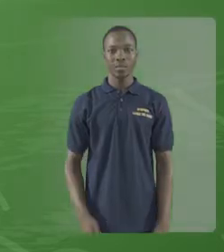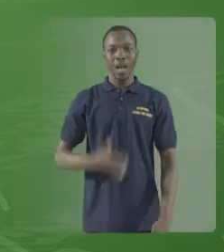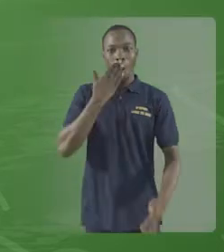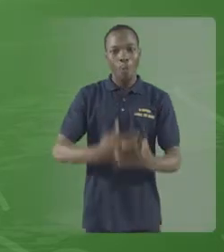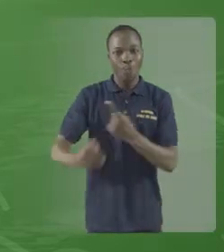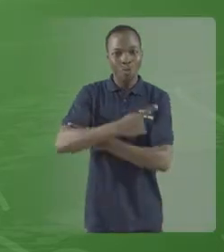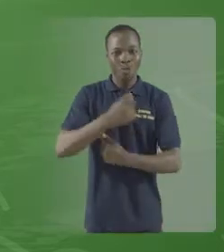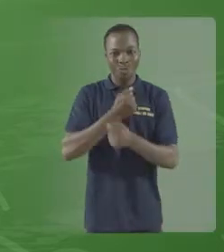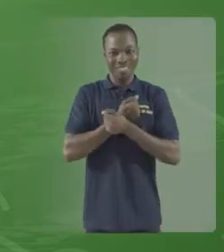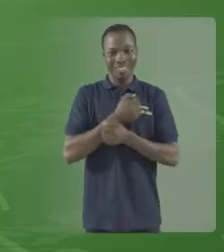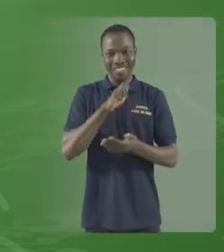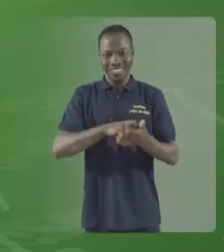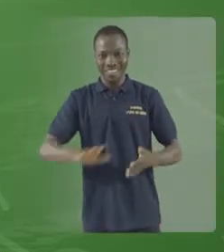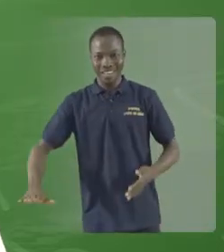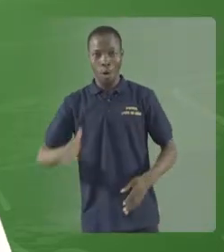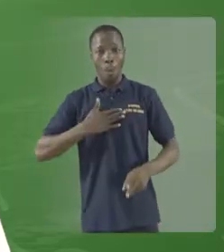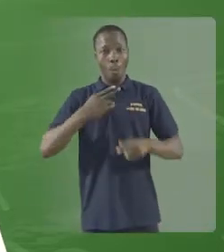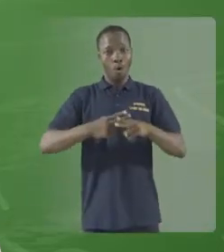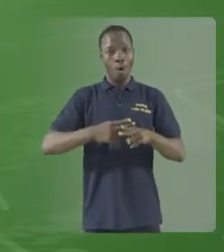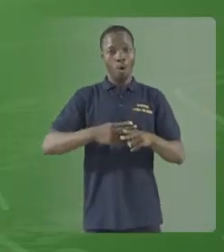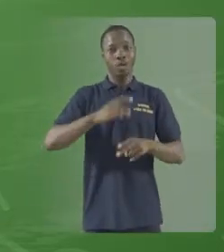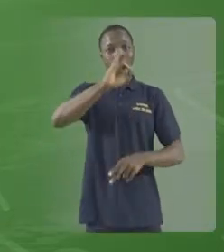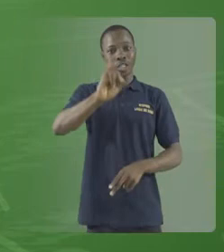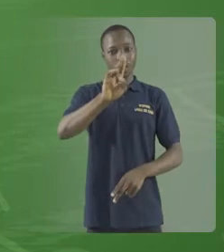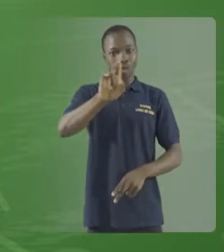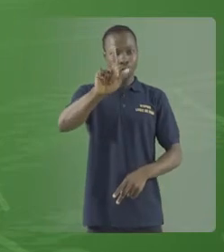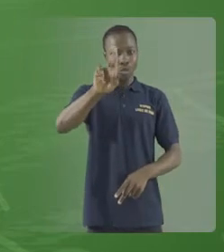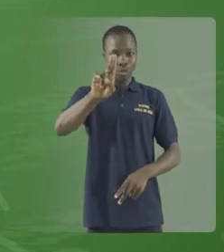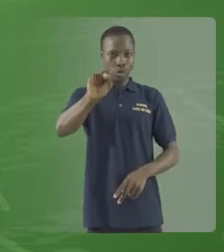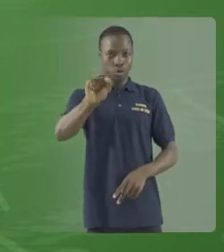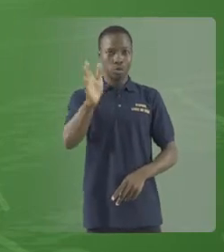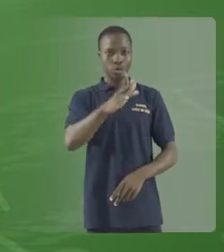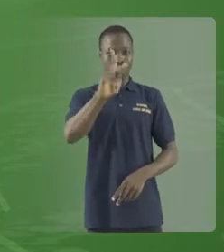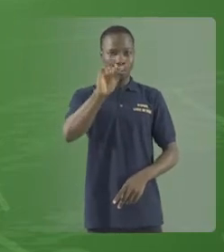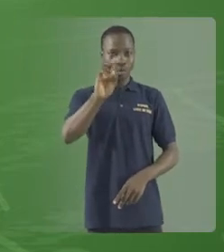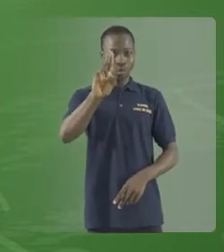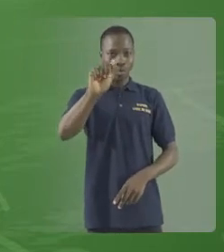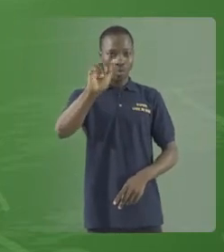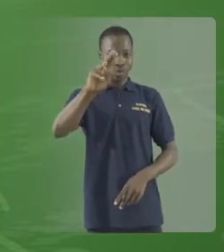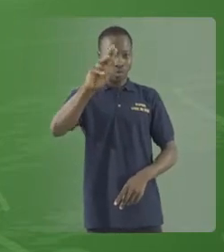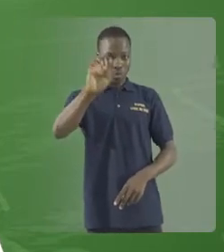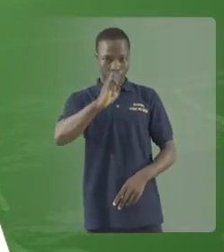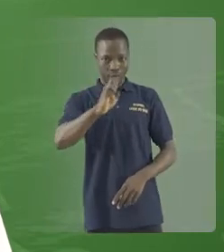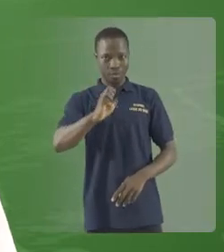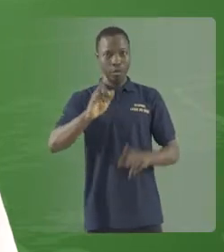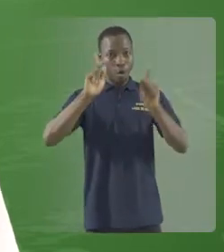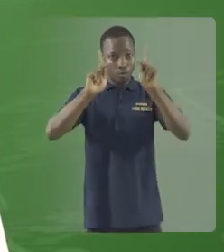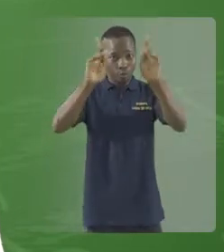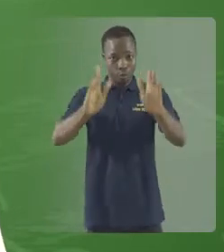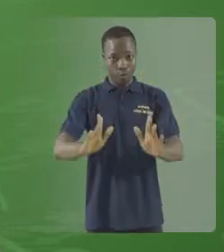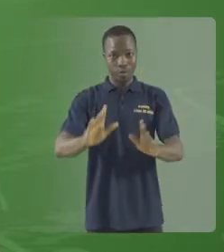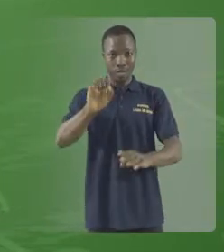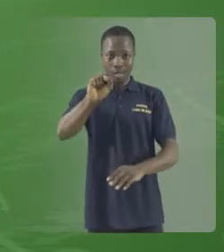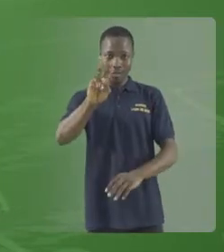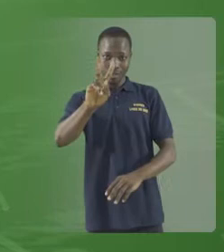Bonjour chers élèves, je me nomme Julius Kwame, professeur de SVT. Nous nous retrouvons ce